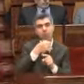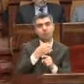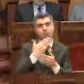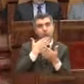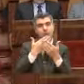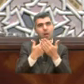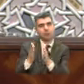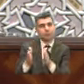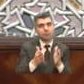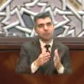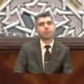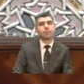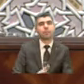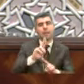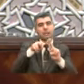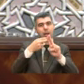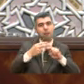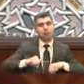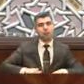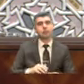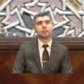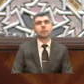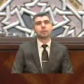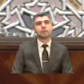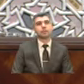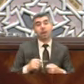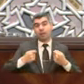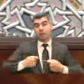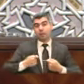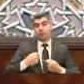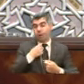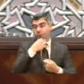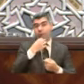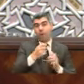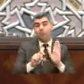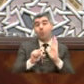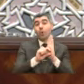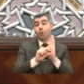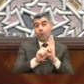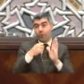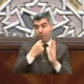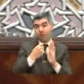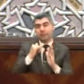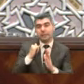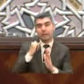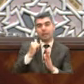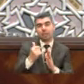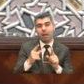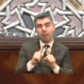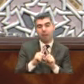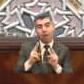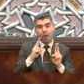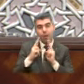كلمة لكم سيد الوزير الجواب. السيد الرئيس، هذا الموضوع ديال البدالات هو تيرجع باستمرار من طرف